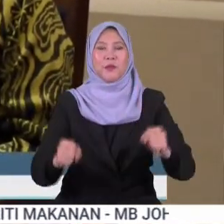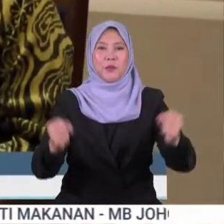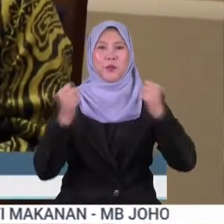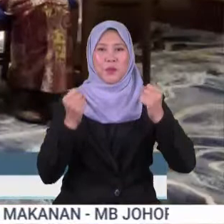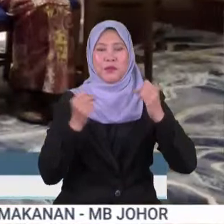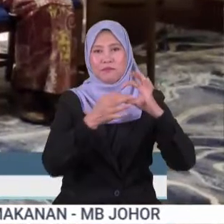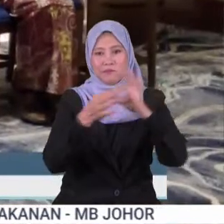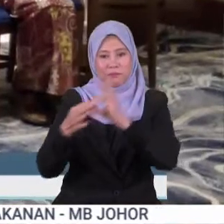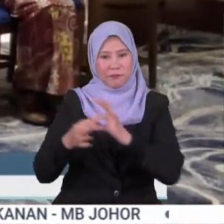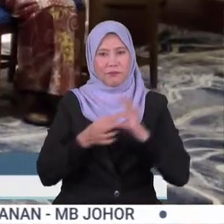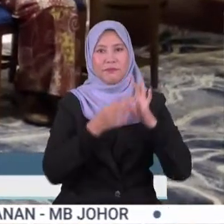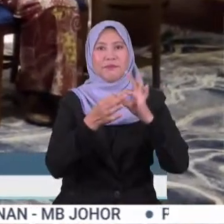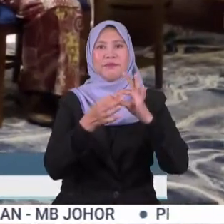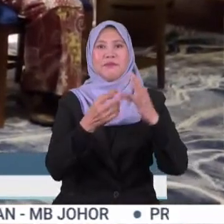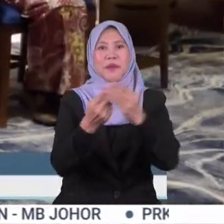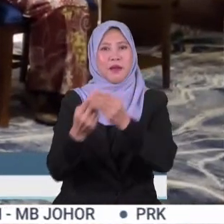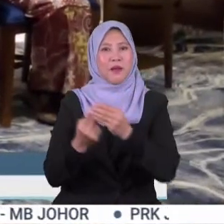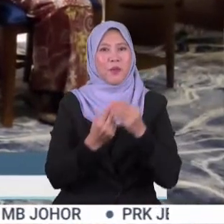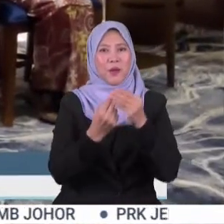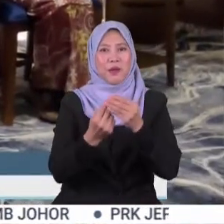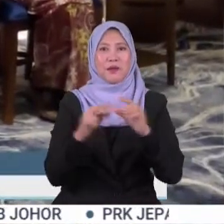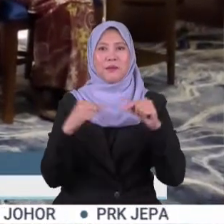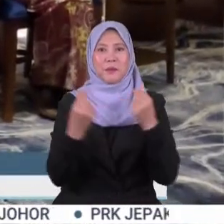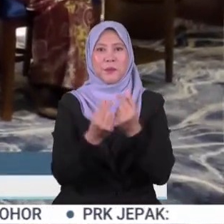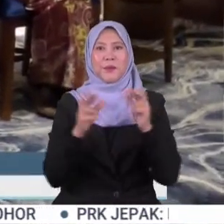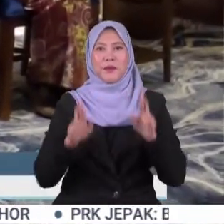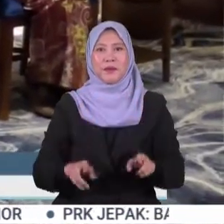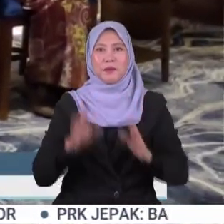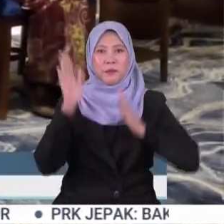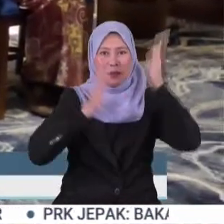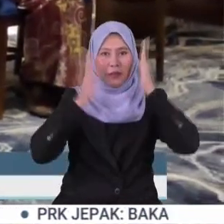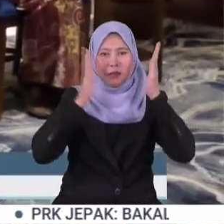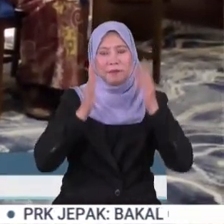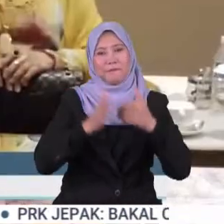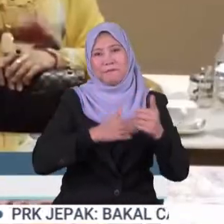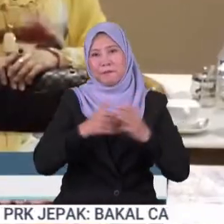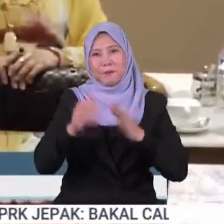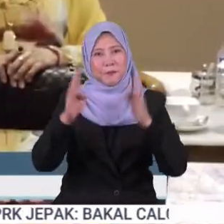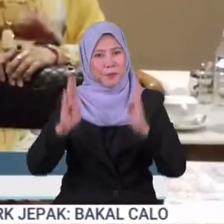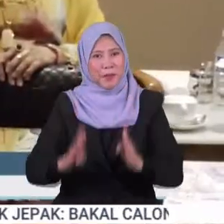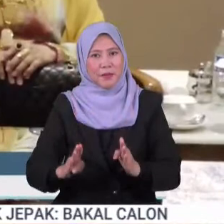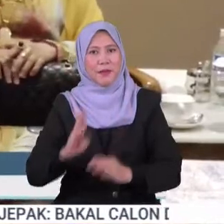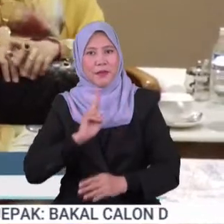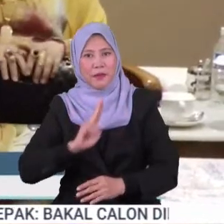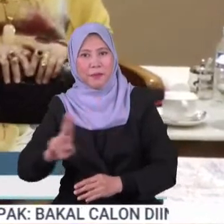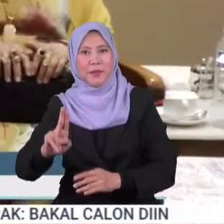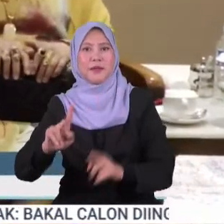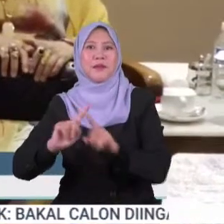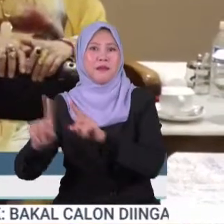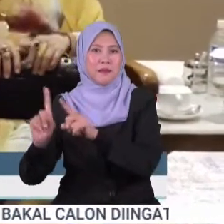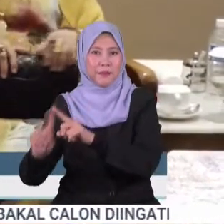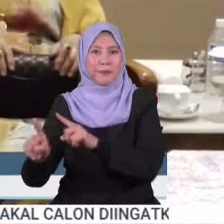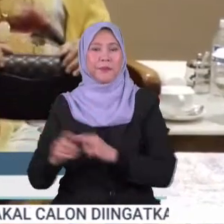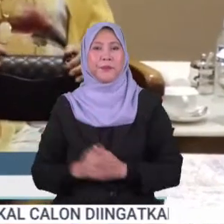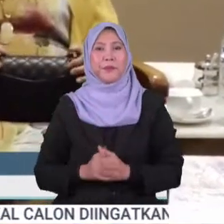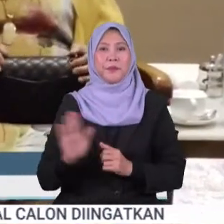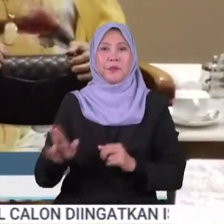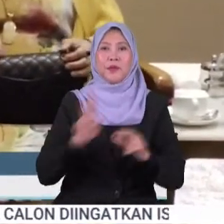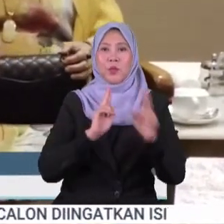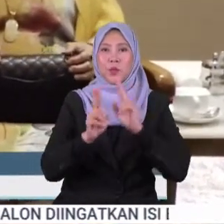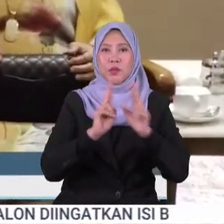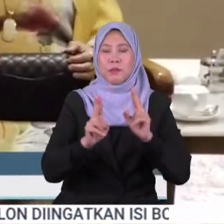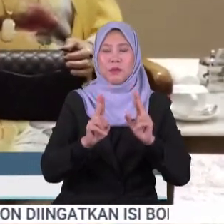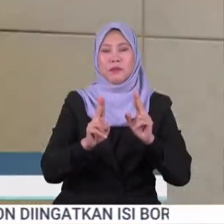nilai persaudaraan dan perpaduan dalam kalangan rakyat Malaysia tanpa mengira bangsa dan agama. Beliau berucap dalam Majlis